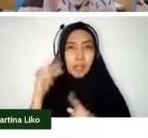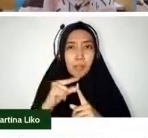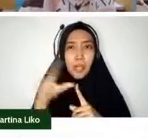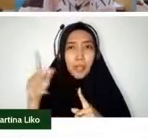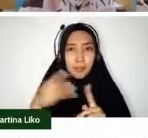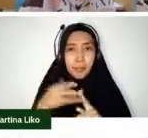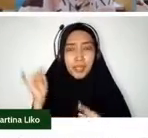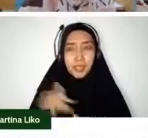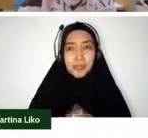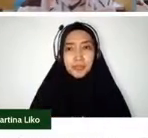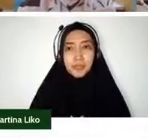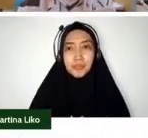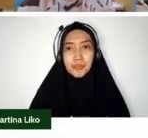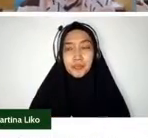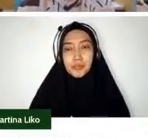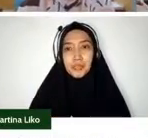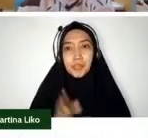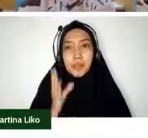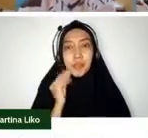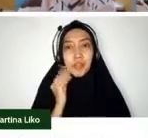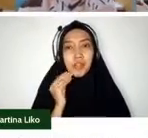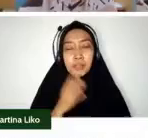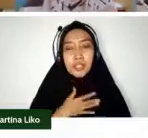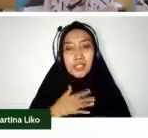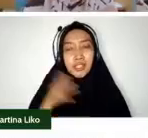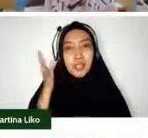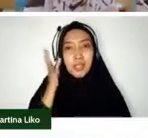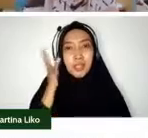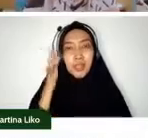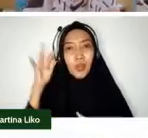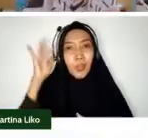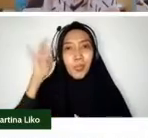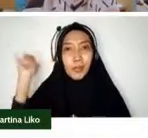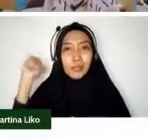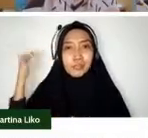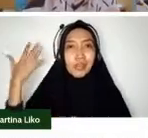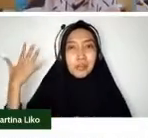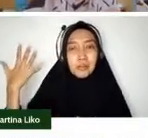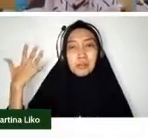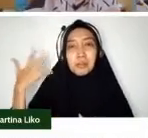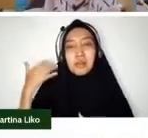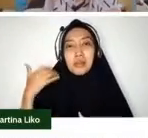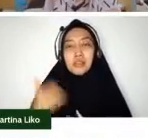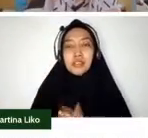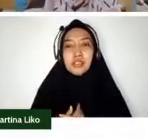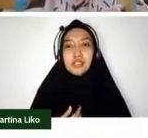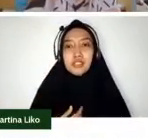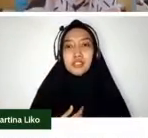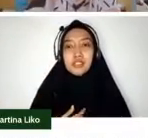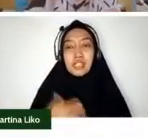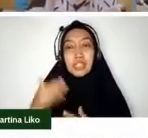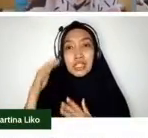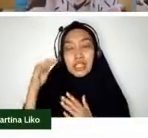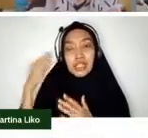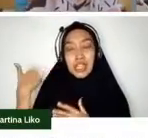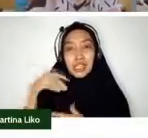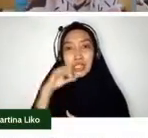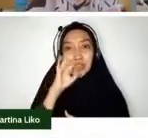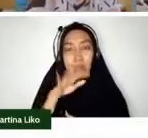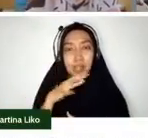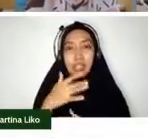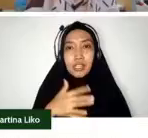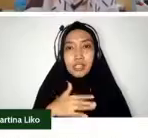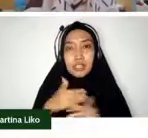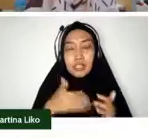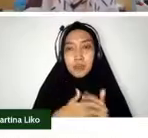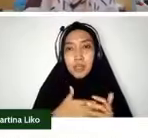Ini berdasarkan pengalaman saja begitu Pak ya, saya nggak tahu teori yang sebenarnya itu seperti apa. Tapi sebagaimana tadi disampaikan, sebagaimana keterbatasan